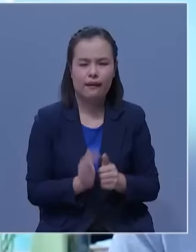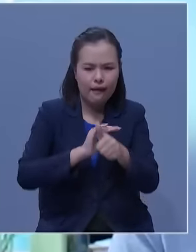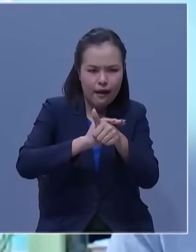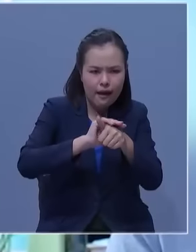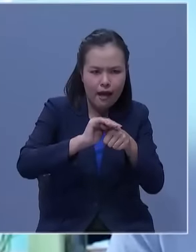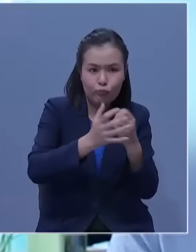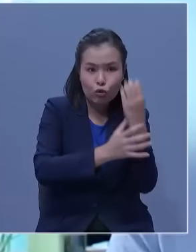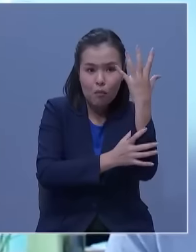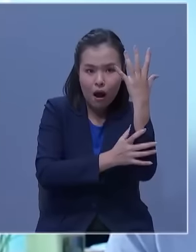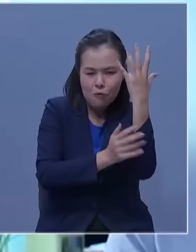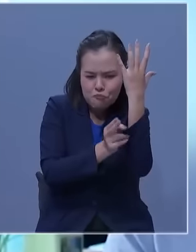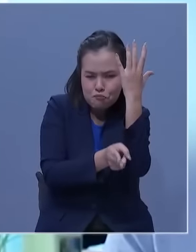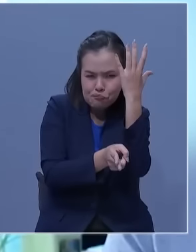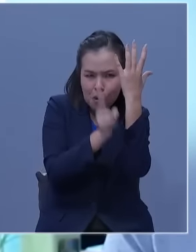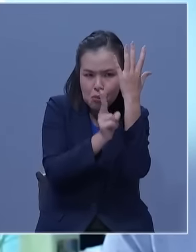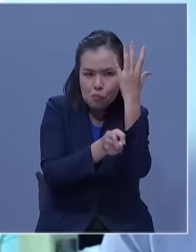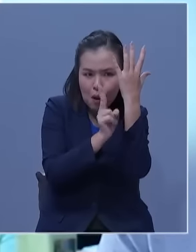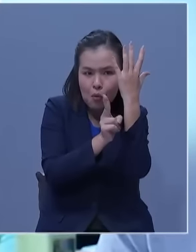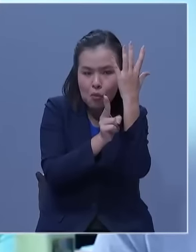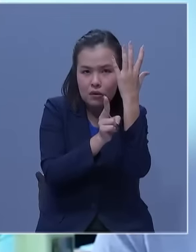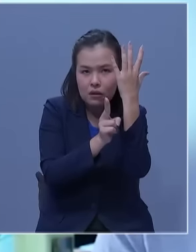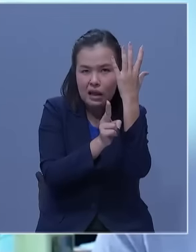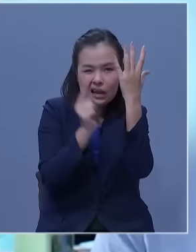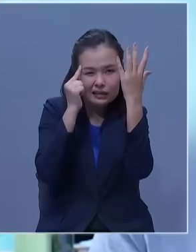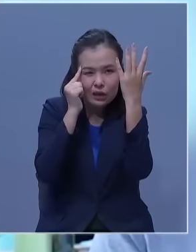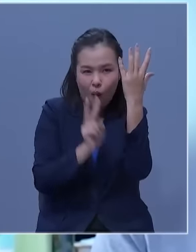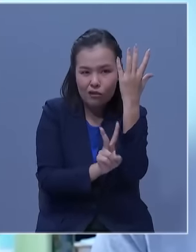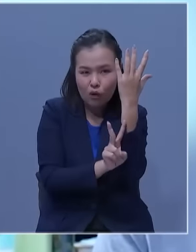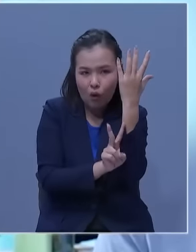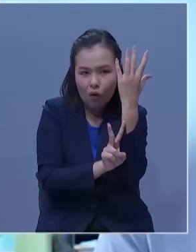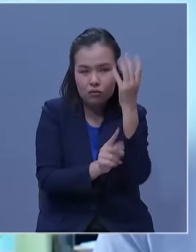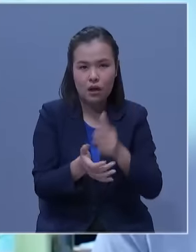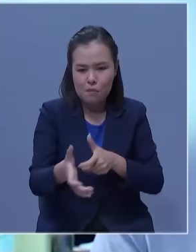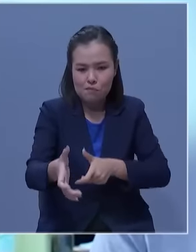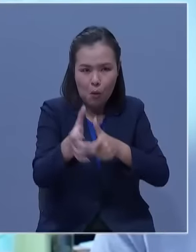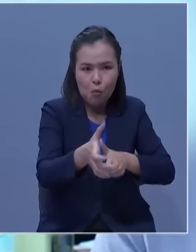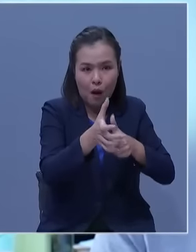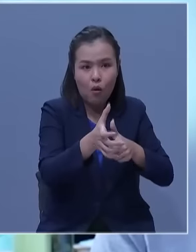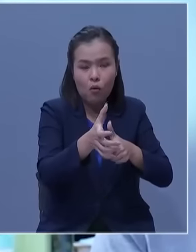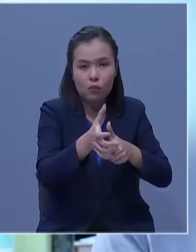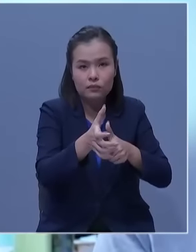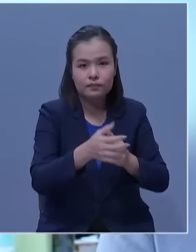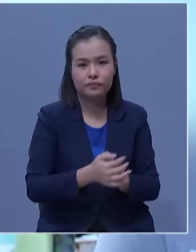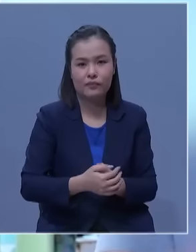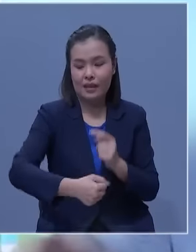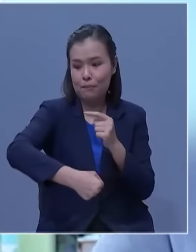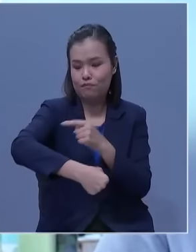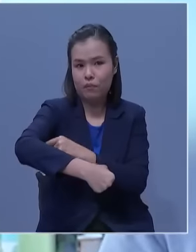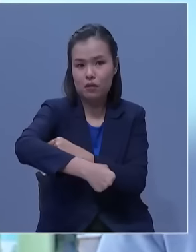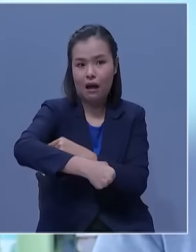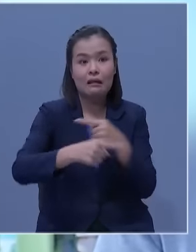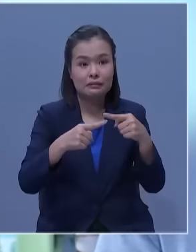ากใต้ต้นไม้อีกฝั่งนึงคาดว่าคนร้ายน่าจะมี2คนใช้ปืน2กระบอกยิงใส่กระสุนเนี่ยเจาะเข้าที่แขนเขา